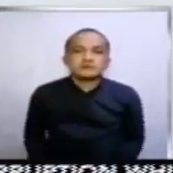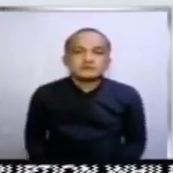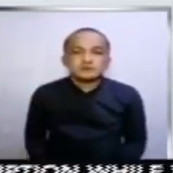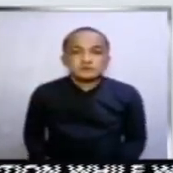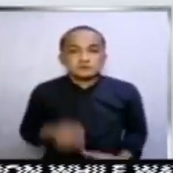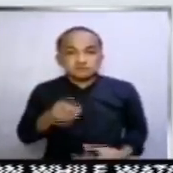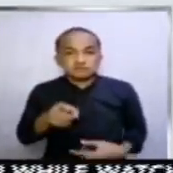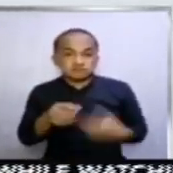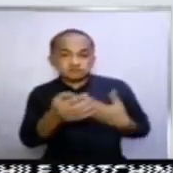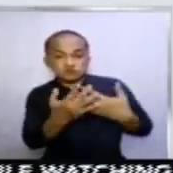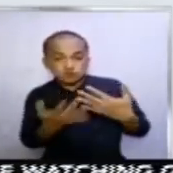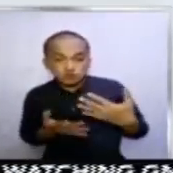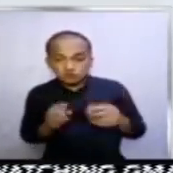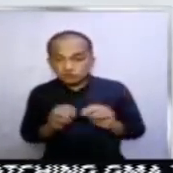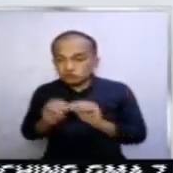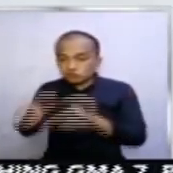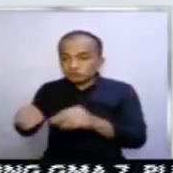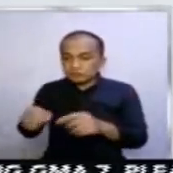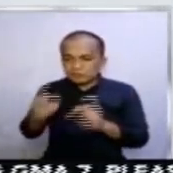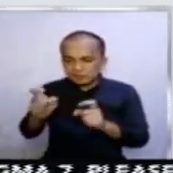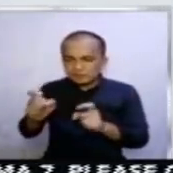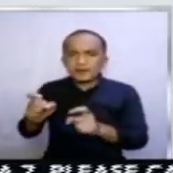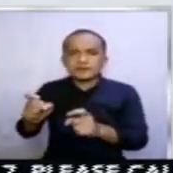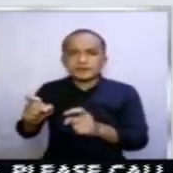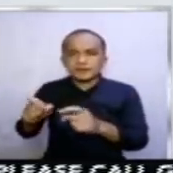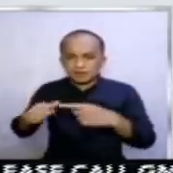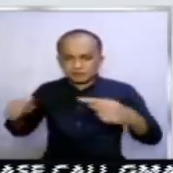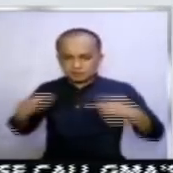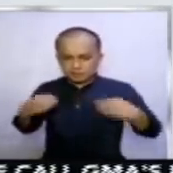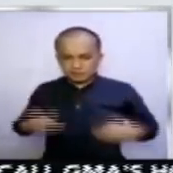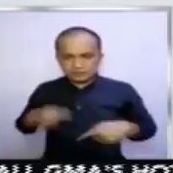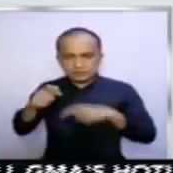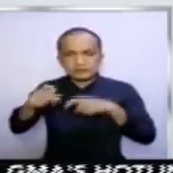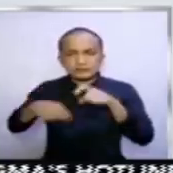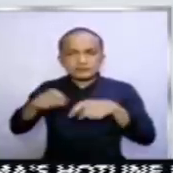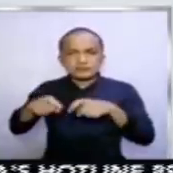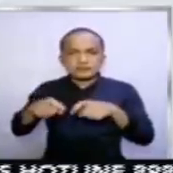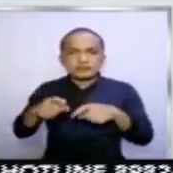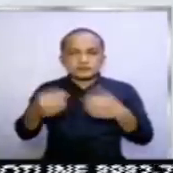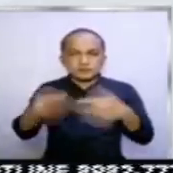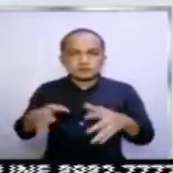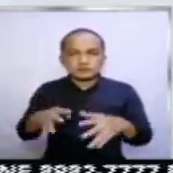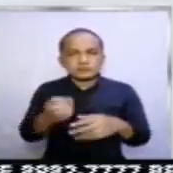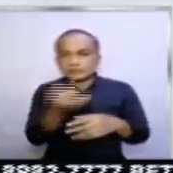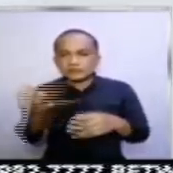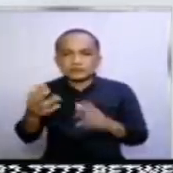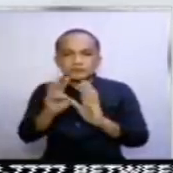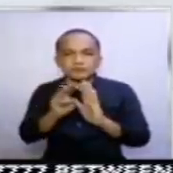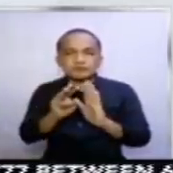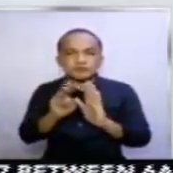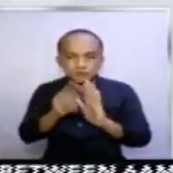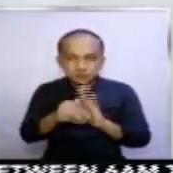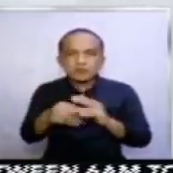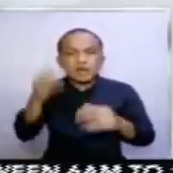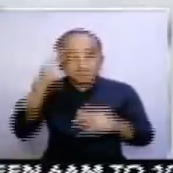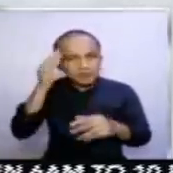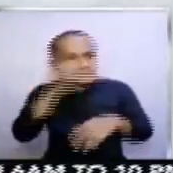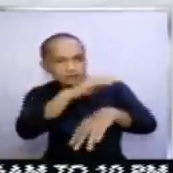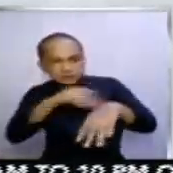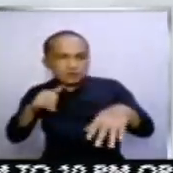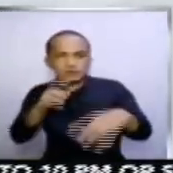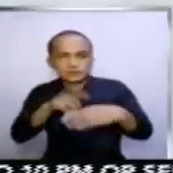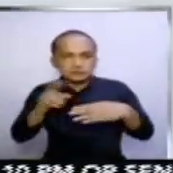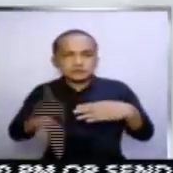sa rapid antibody testing kits. Matapos ang 10 minuto, malalaman na ang resulta at tatawagin na ang pasyente para